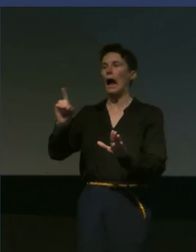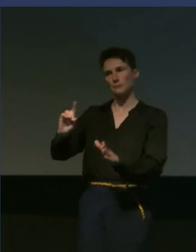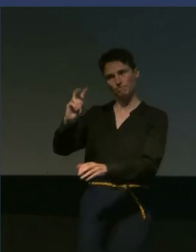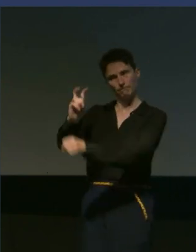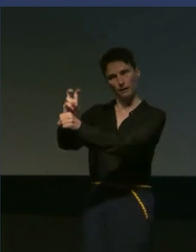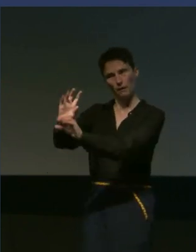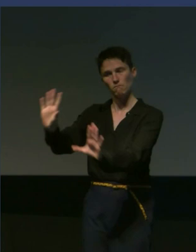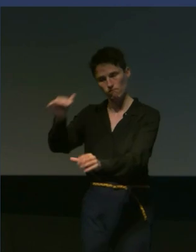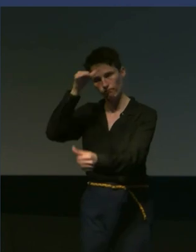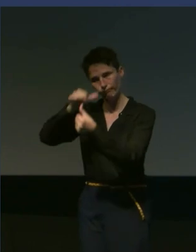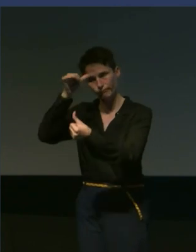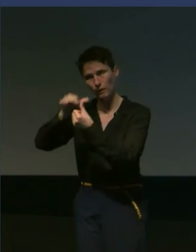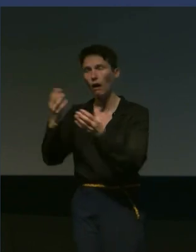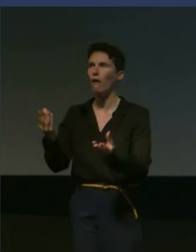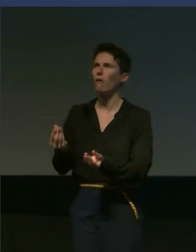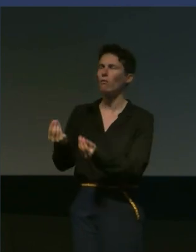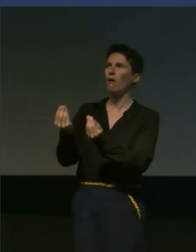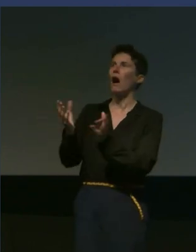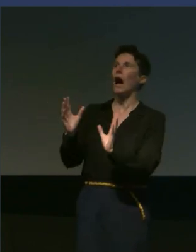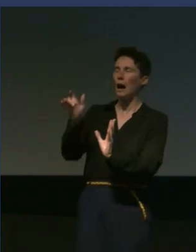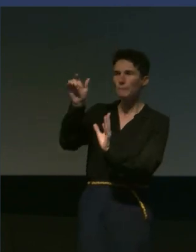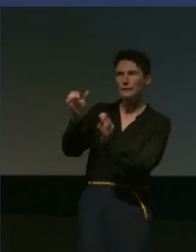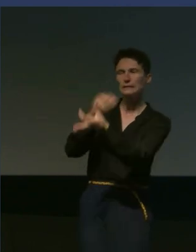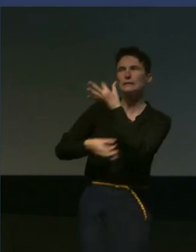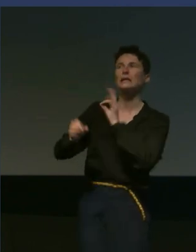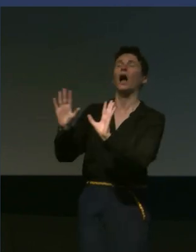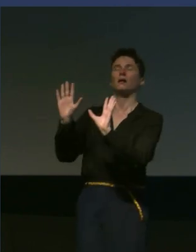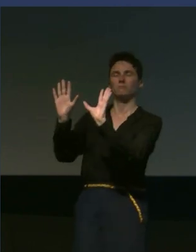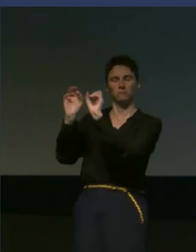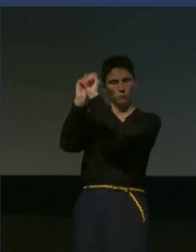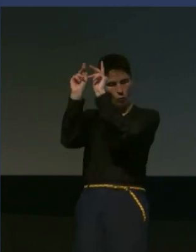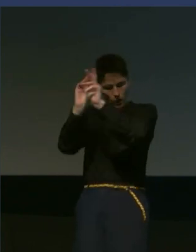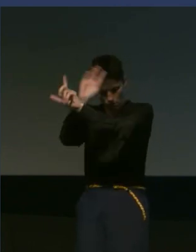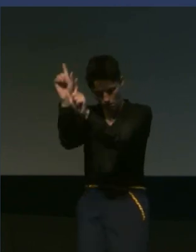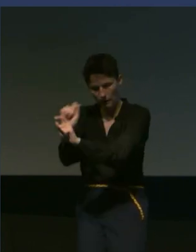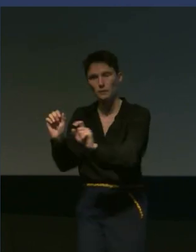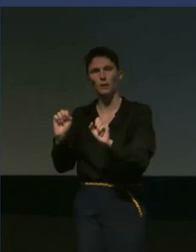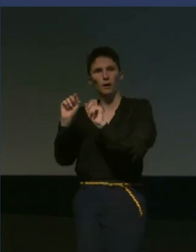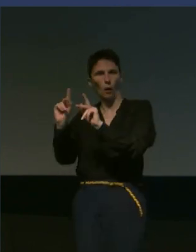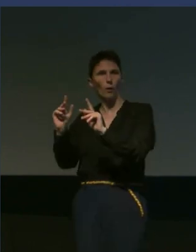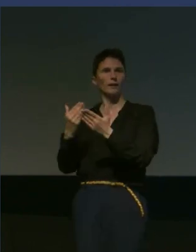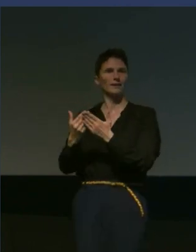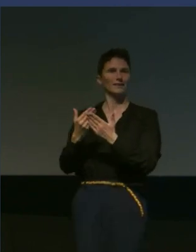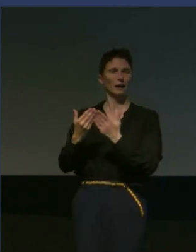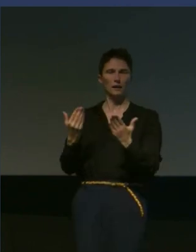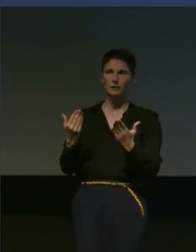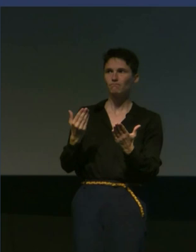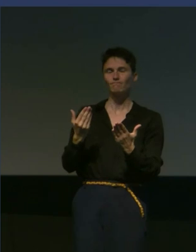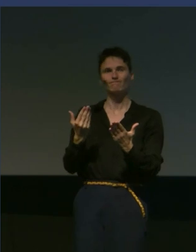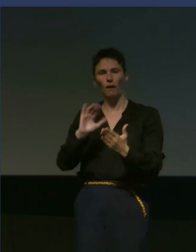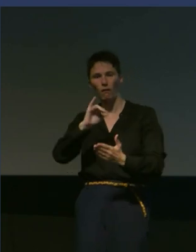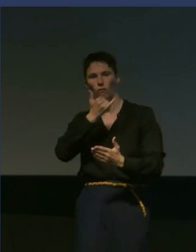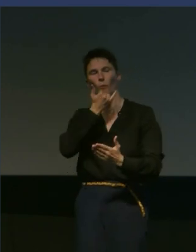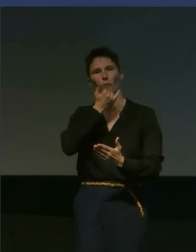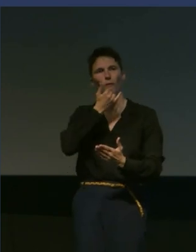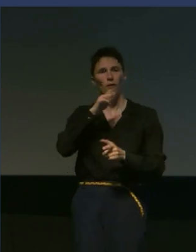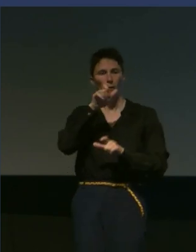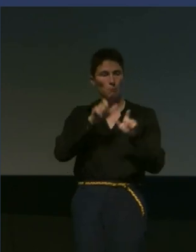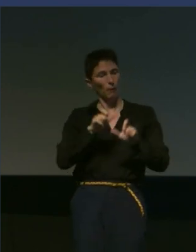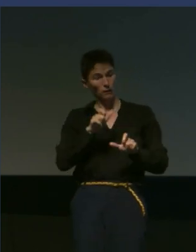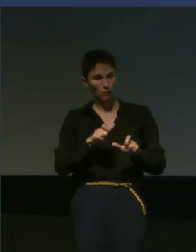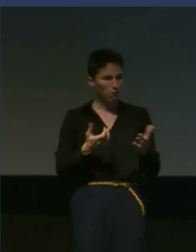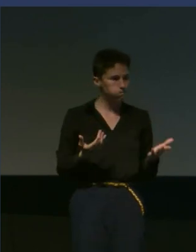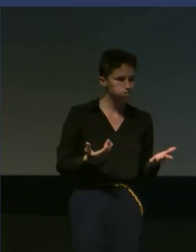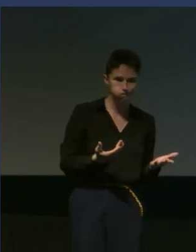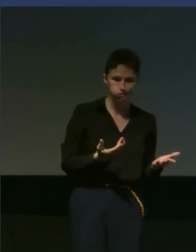coup sacraliser un peu les paroles de ces personnes-là et il va y avoir un amalgame pour des gens qui ne connaissent